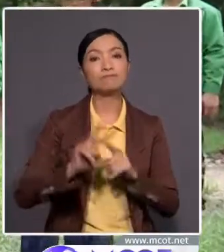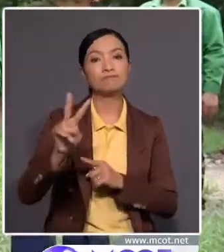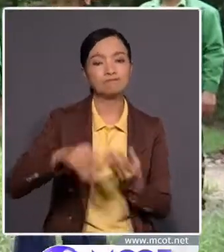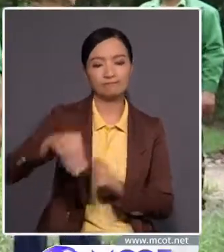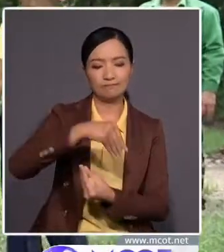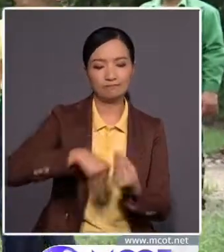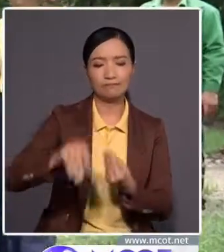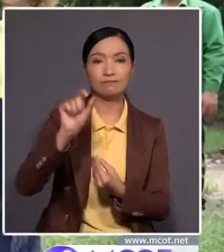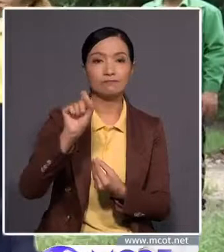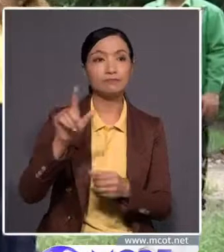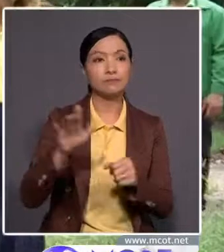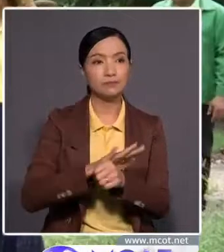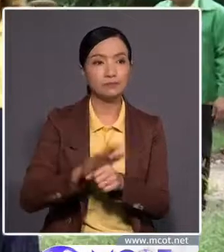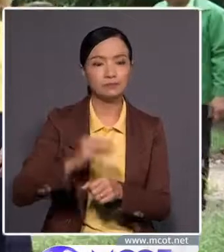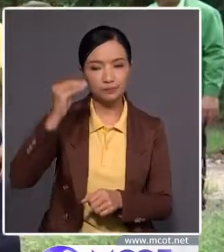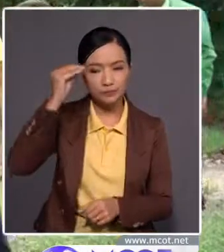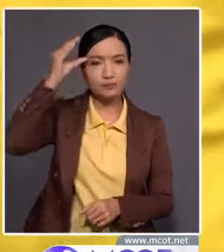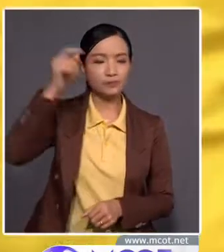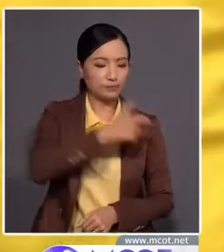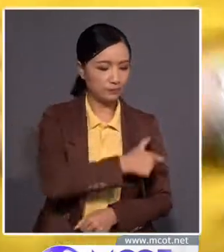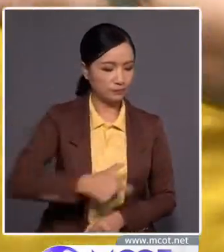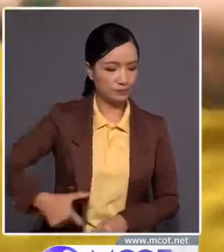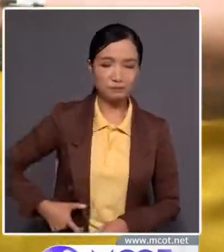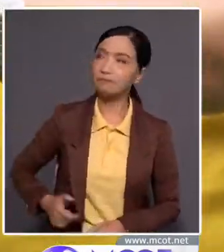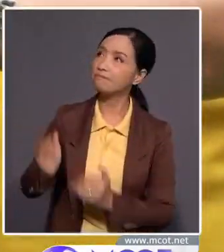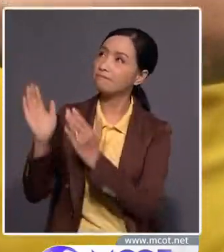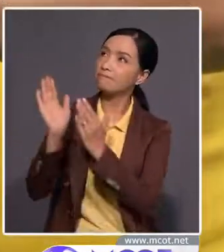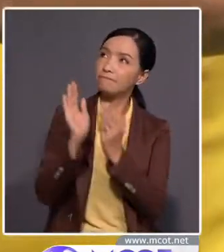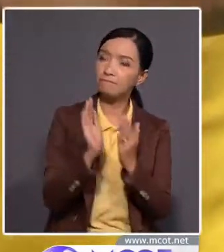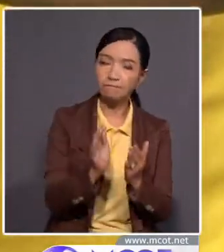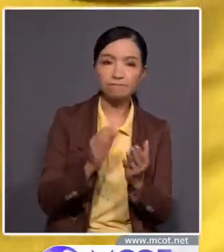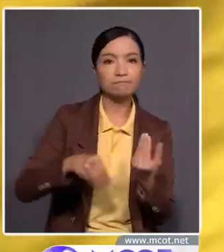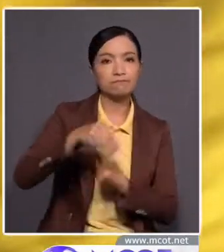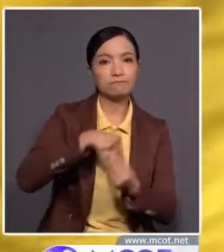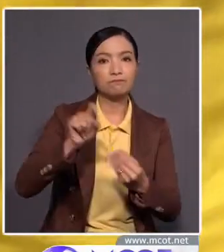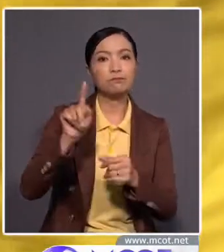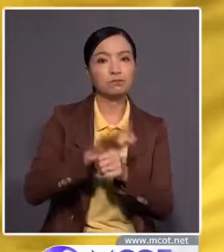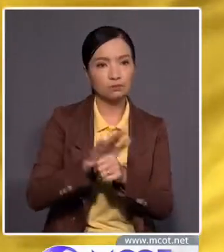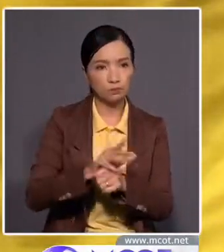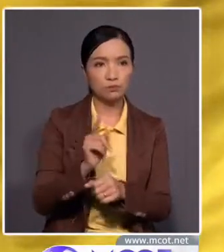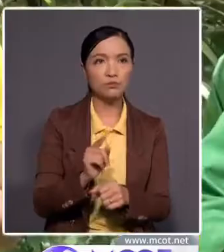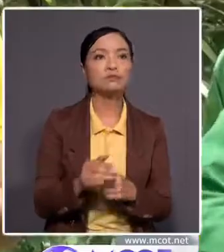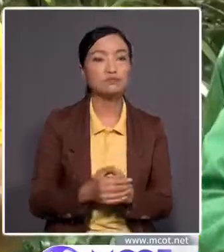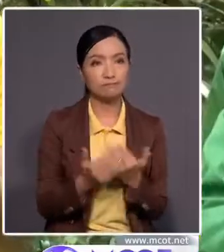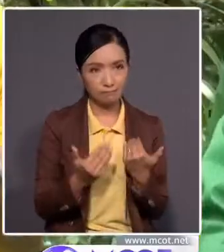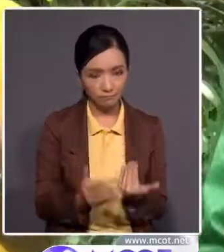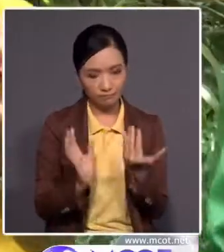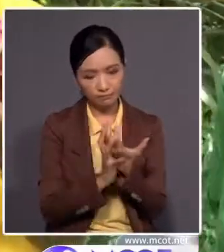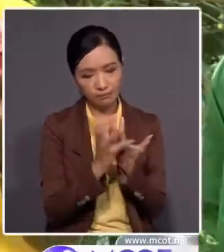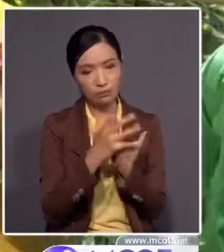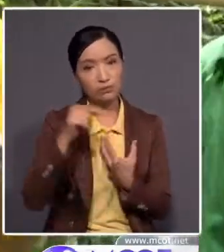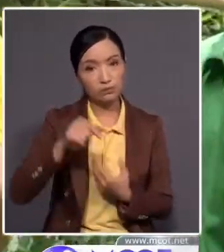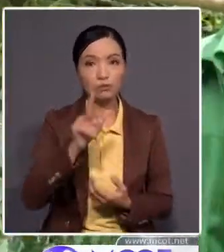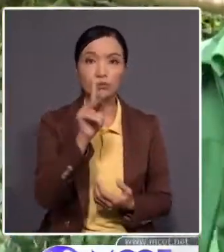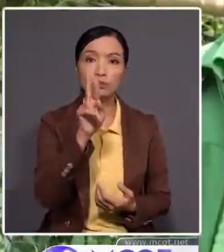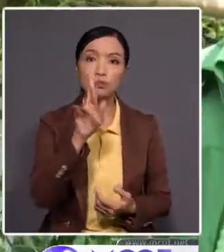พียงเข้ามานะครับศาสตร์พระราชาเข้ามาแล้วก็มาพูดคุยกันว่าจุดแข็งเราคืออะไรปัจจุบันก็ผักกูดแล้วอีกอย่างก็